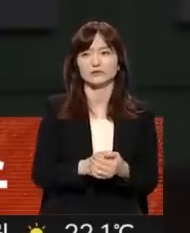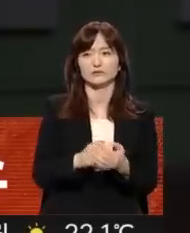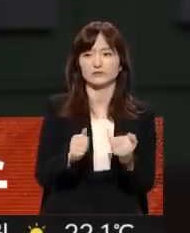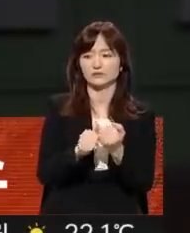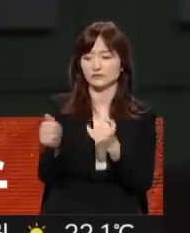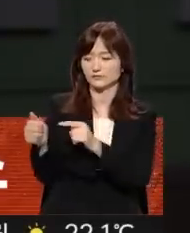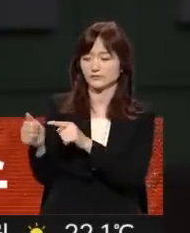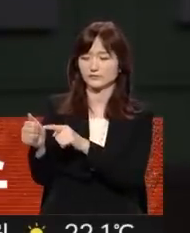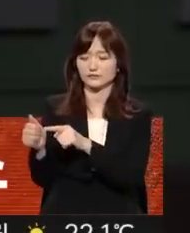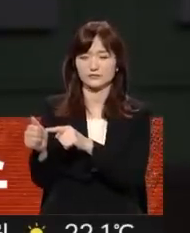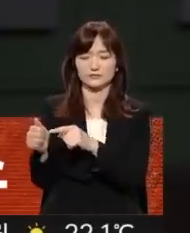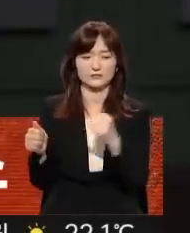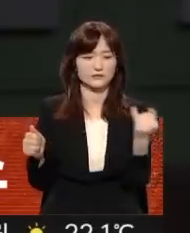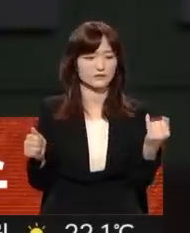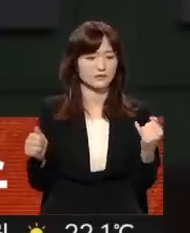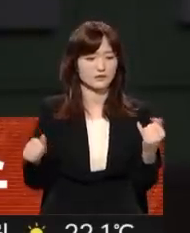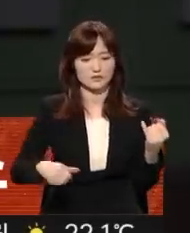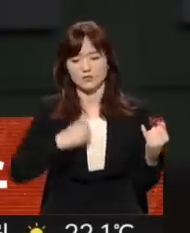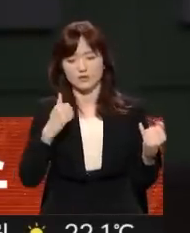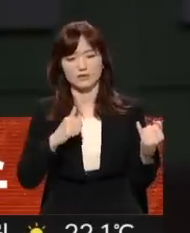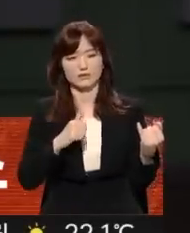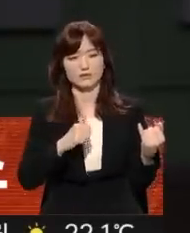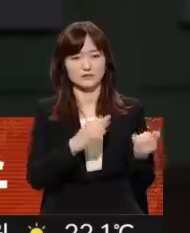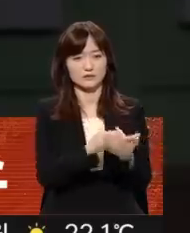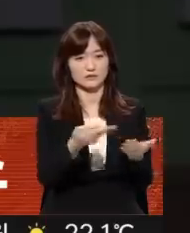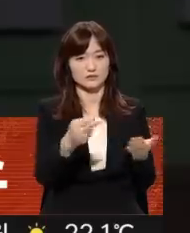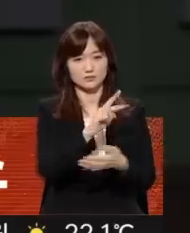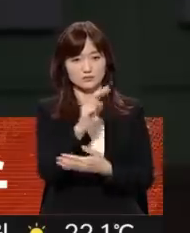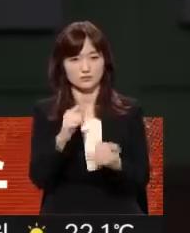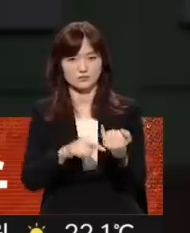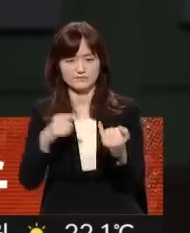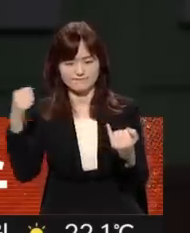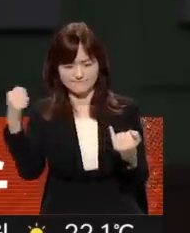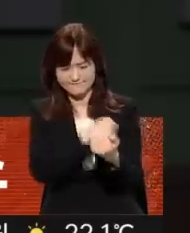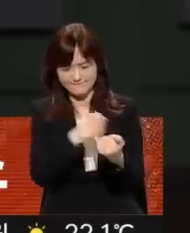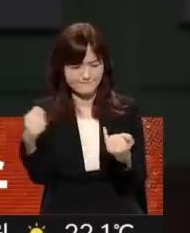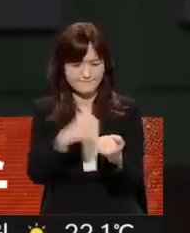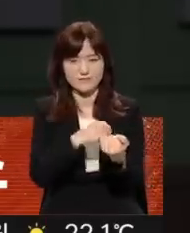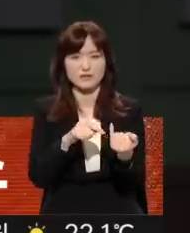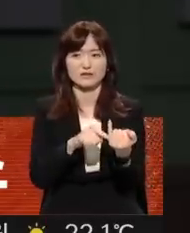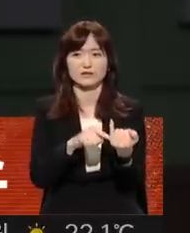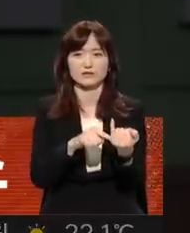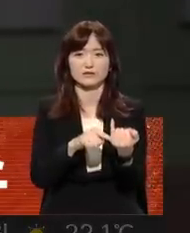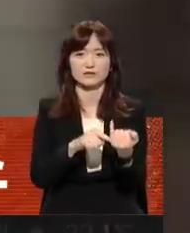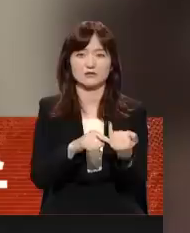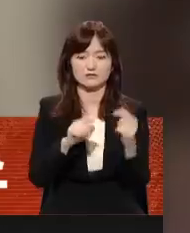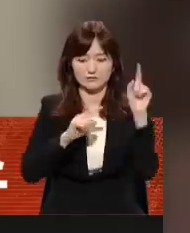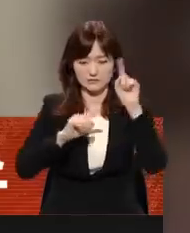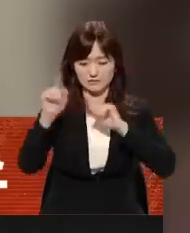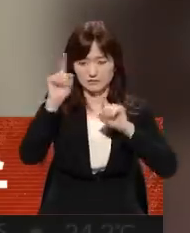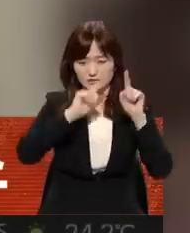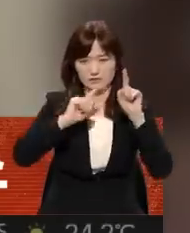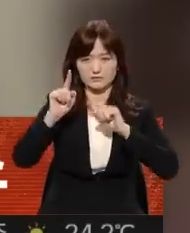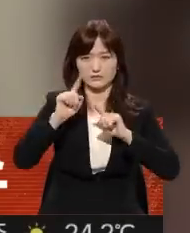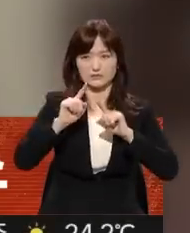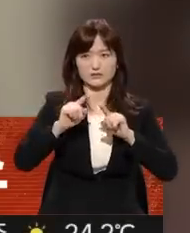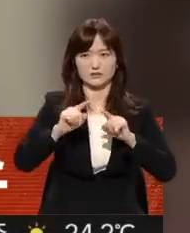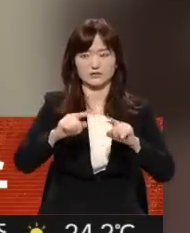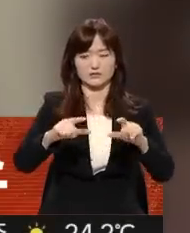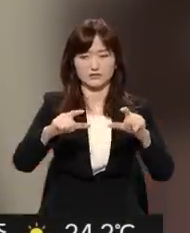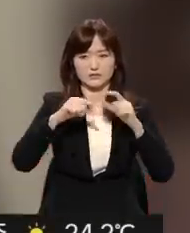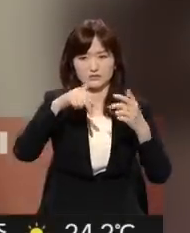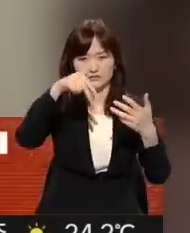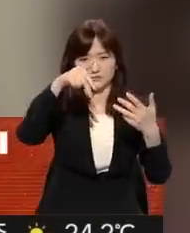이 퇴원 직후에 돌아온 아내를 폭행을 합니다. 이 집에서 이 아내의 온몸을 마구 때려서 8주간 치료가 필요한 이 눈뼈 골절